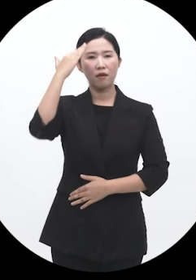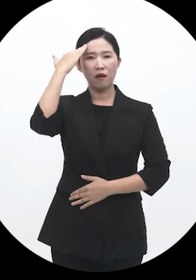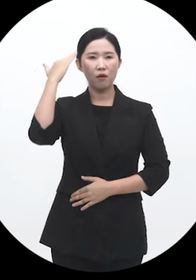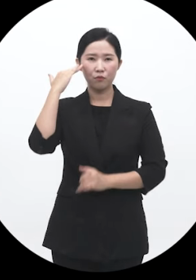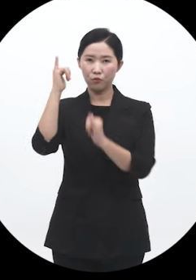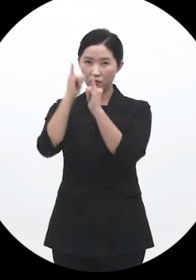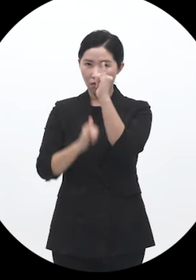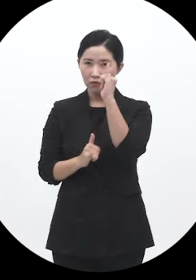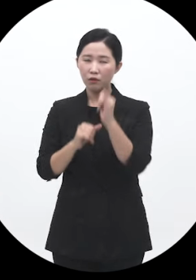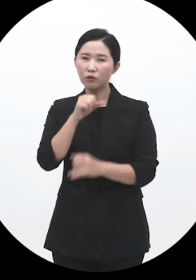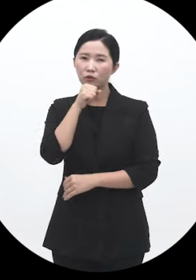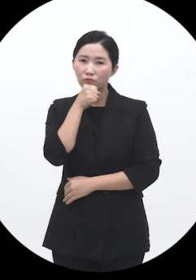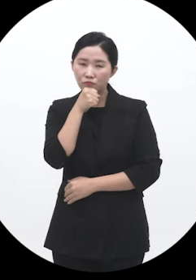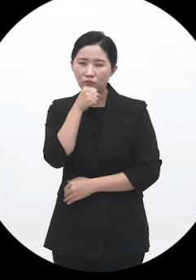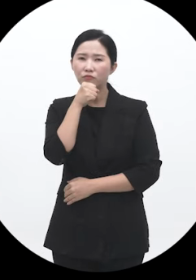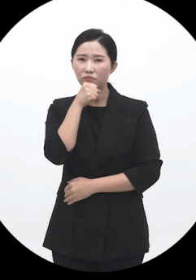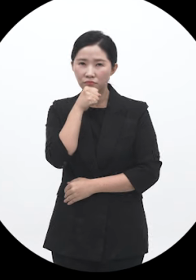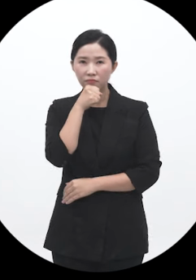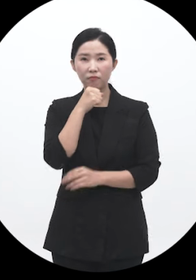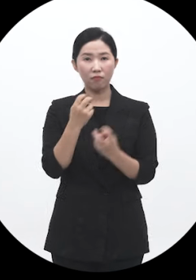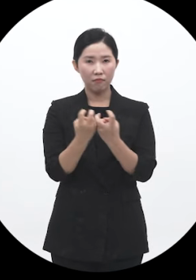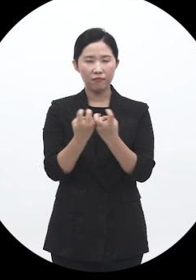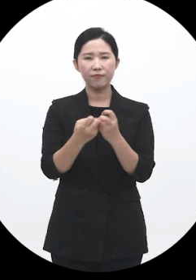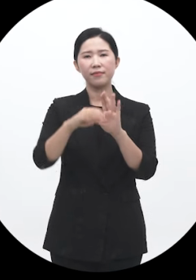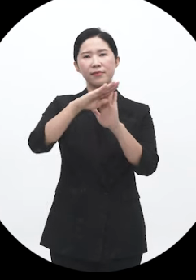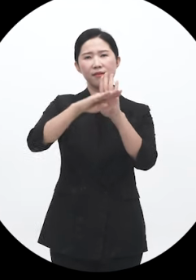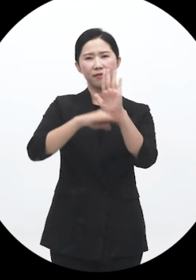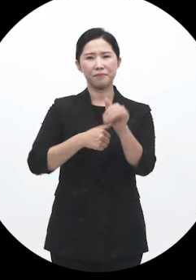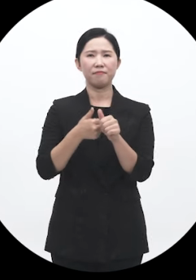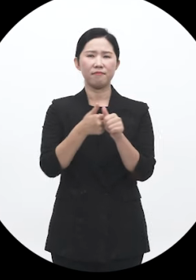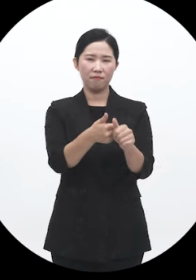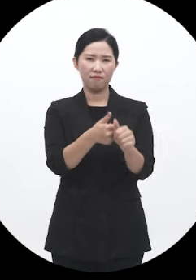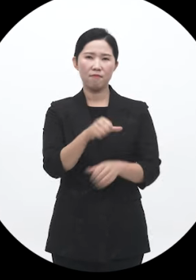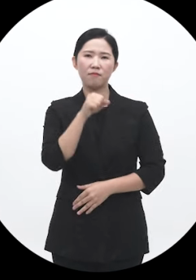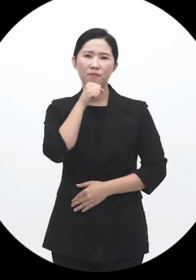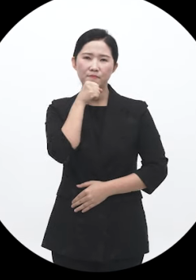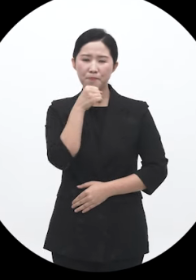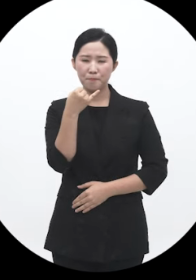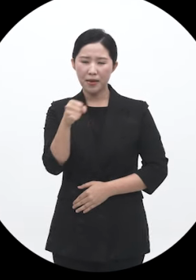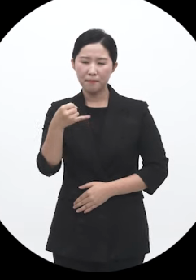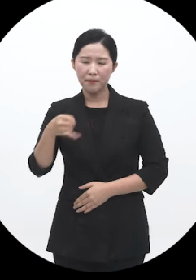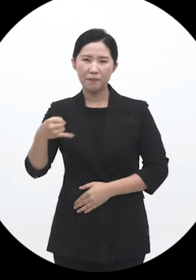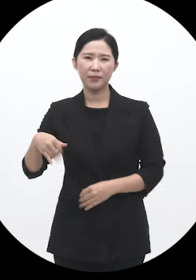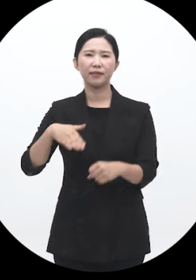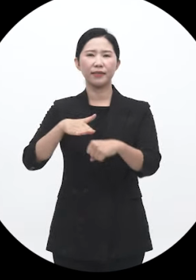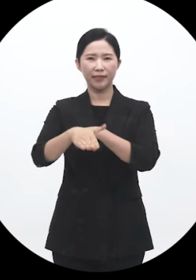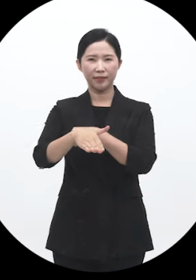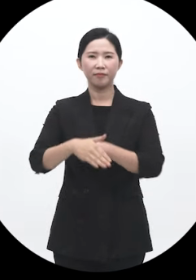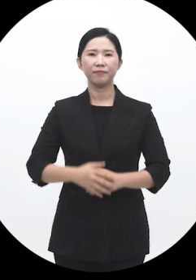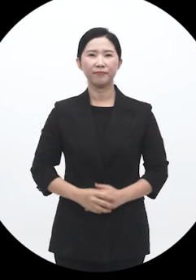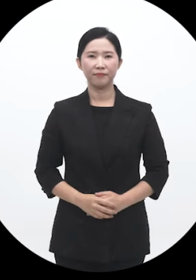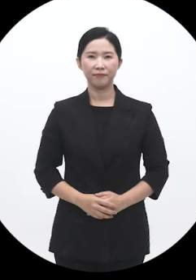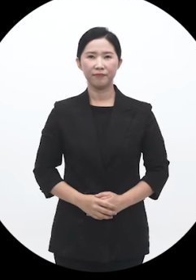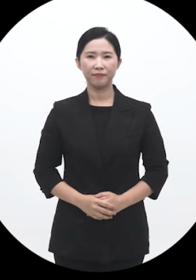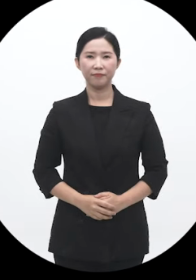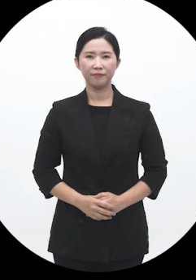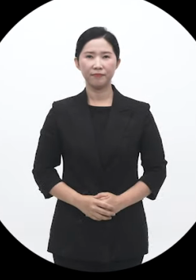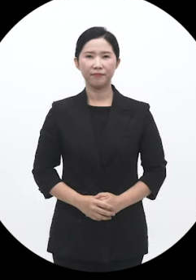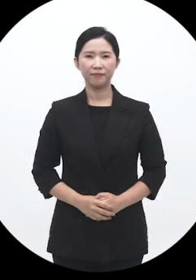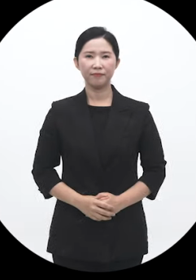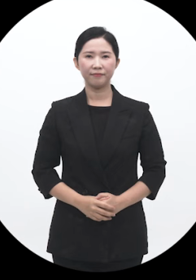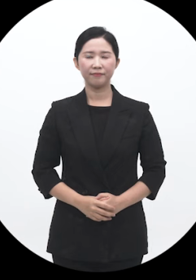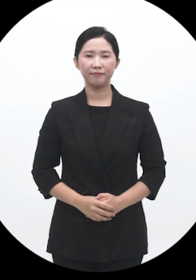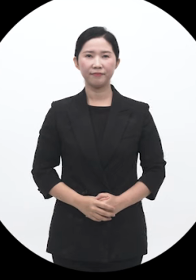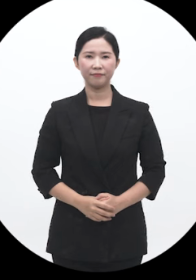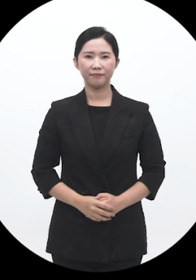과목 20%의 비율로 반영하고 한국사는 등급별 감점으로 반영합니다.